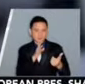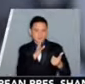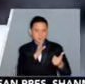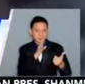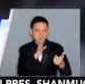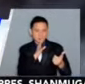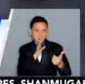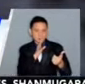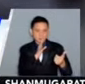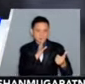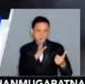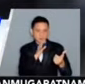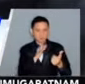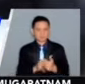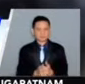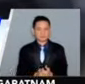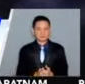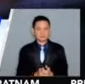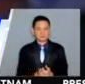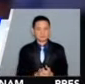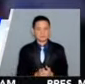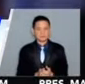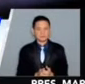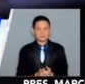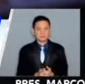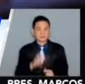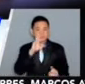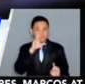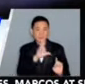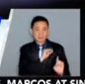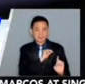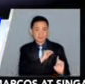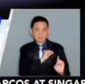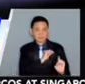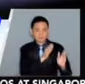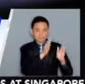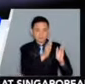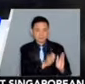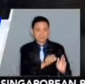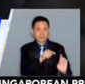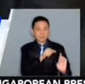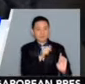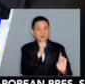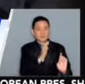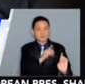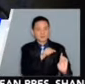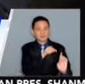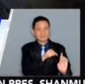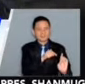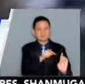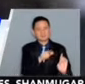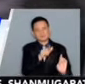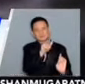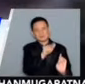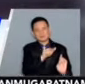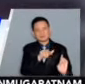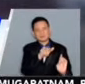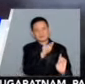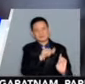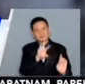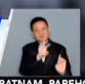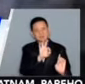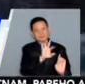huli sa akto Habang may inask kasong pasyente ang 29 anyos na babaeng Vietnamese National tumambad sa mga ahente ng NBI organized and